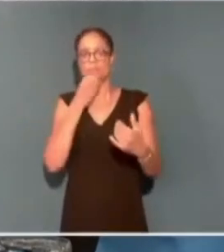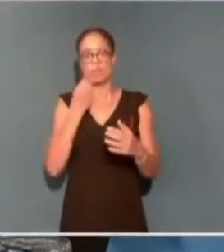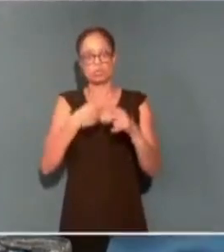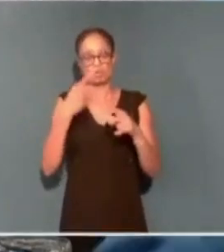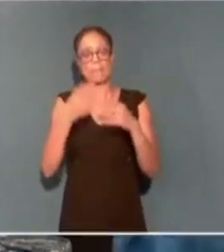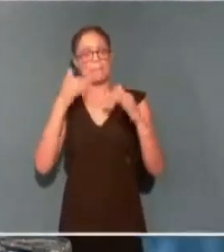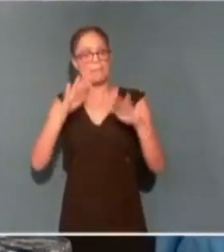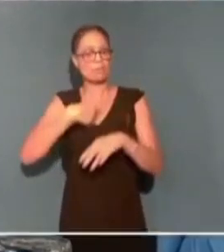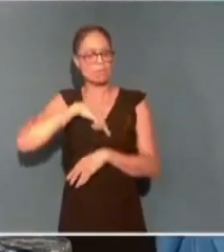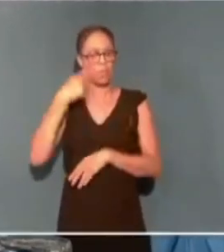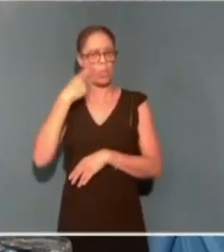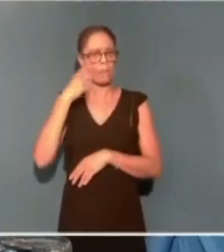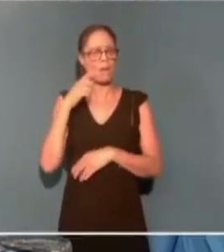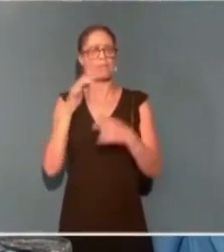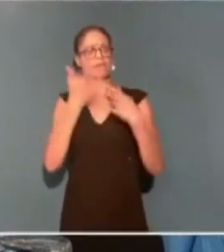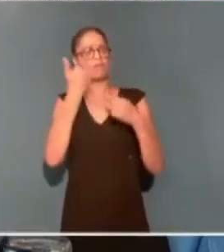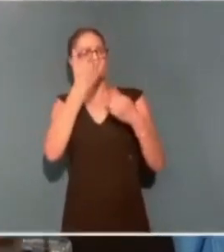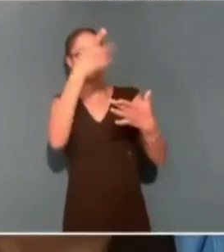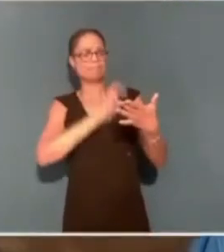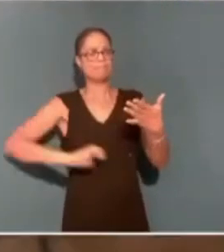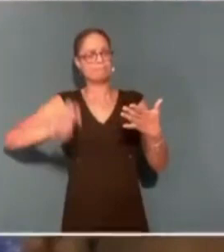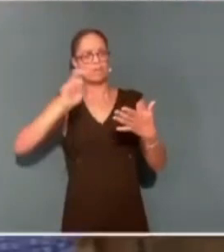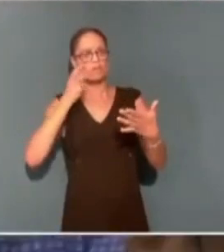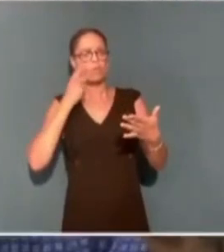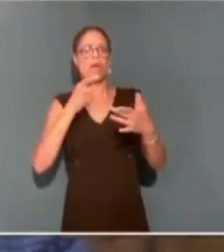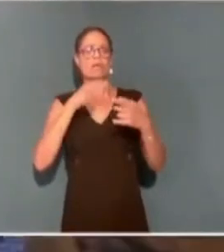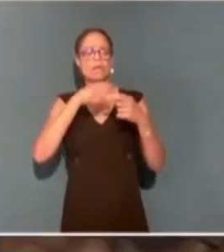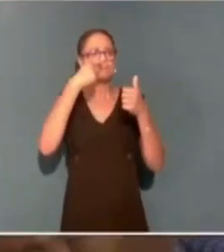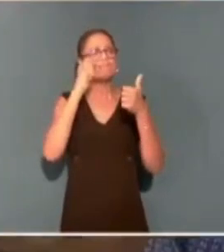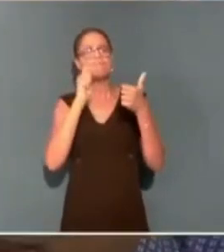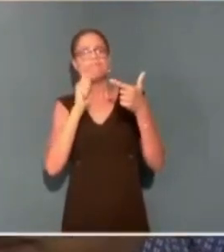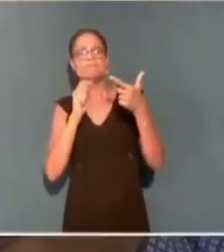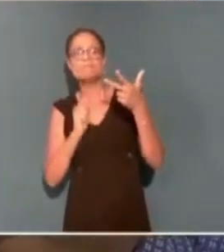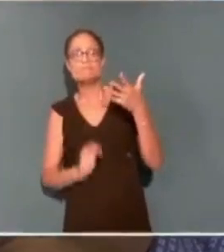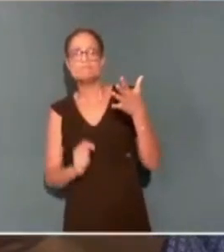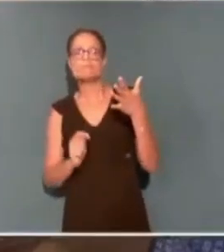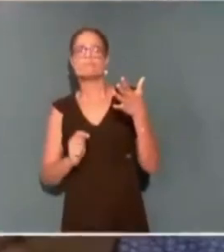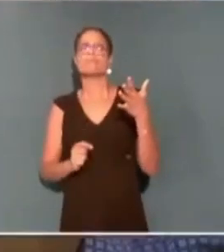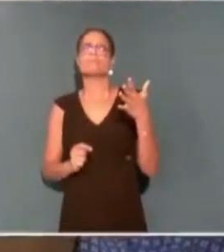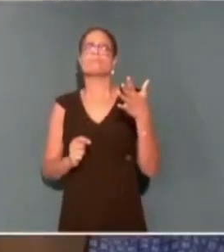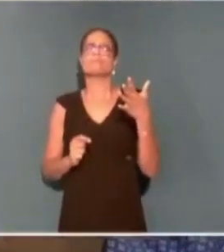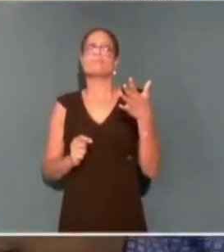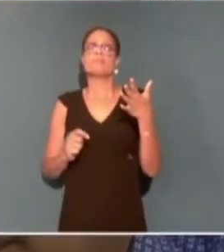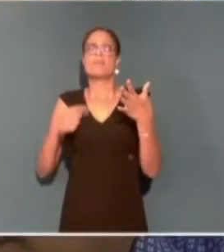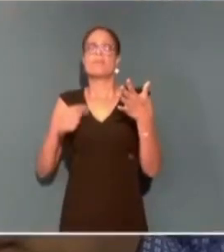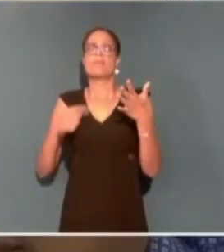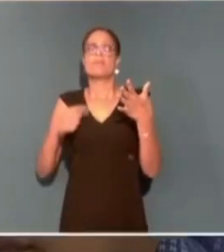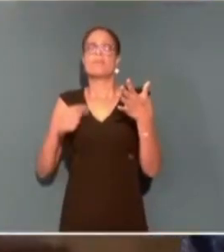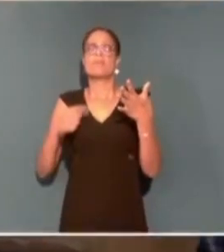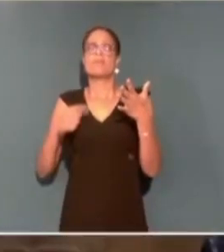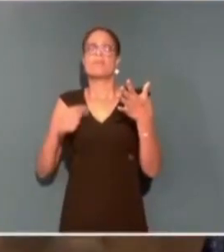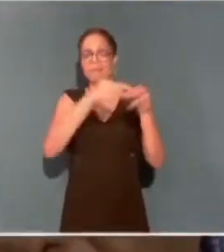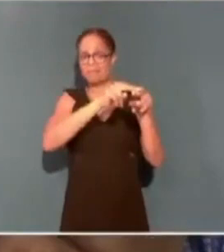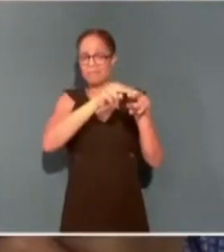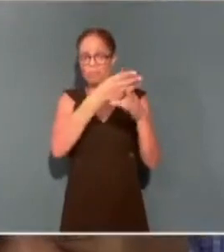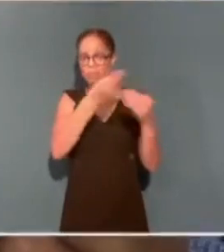nous constatons, lorsque nous circulons en Martinique, ou lorsque nous faisons les inventaires, le collègue qui m'a précédé en a parlé, qu'il y a beaucoup de terres en friche,